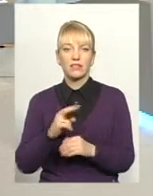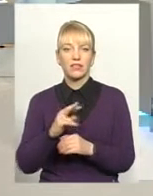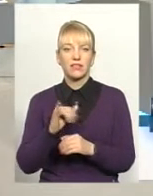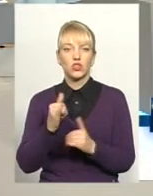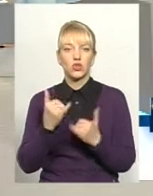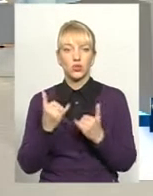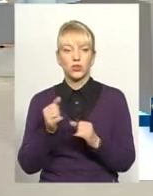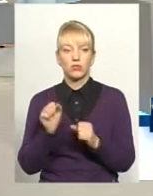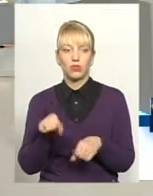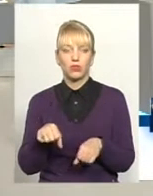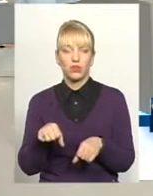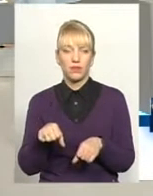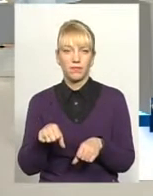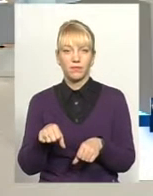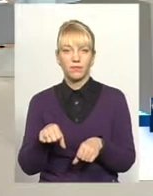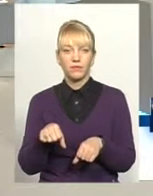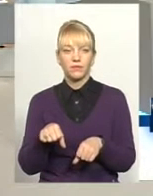можна,